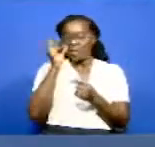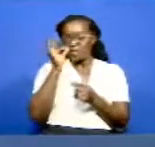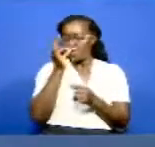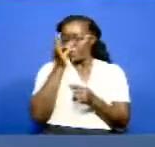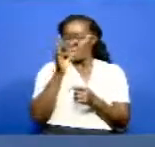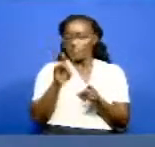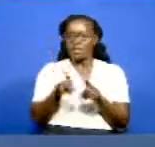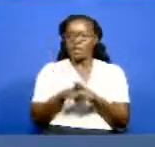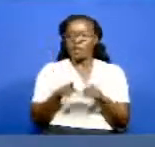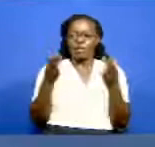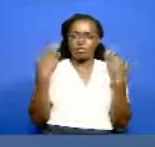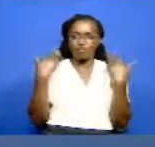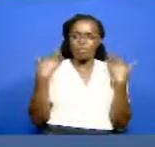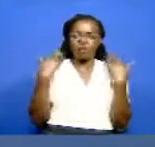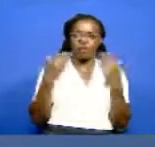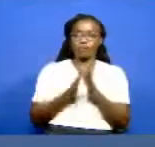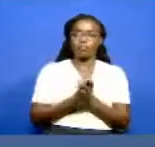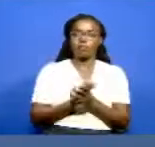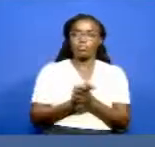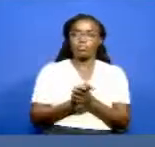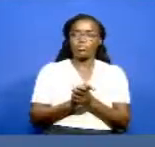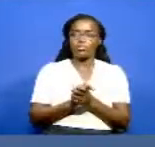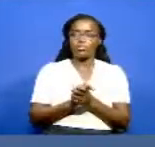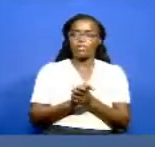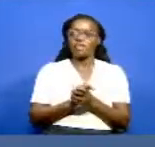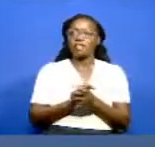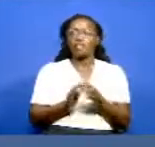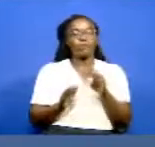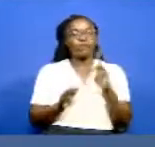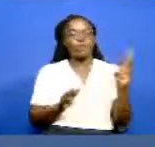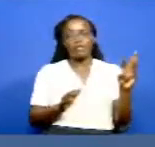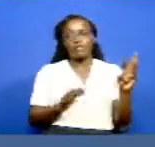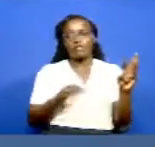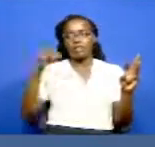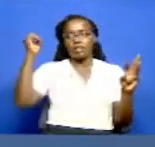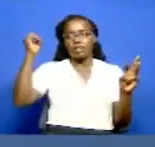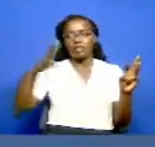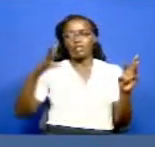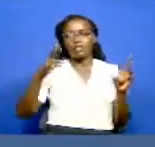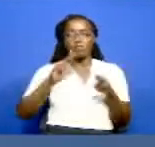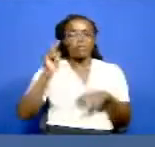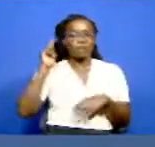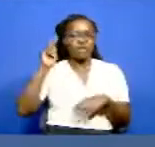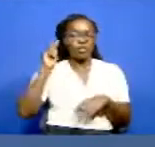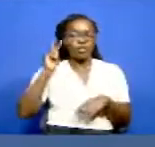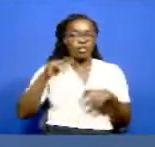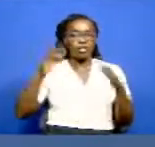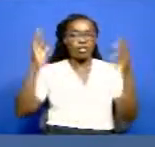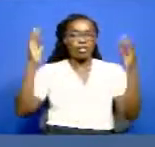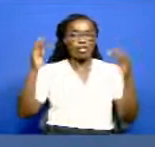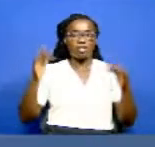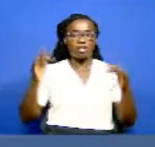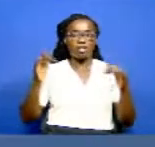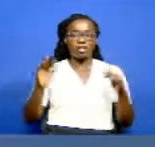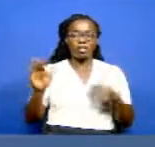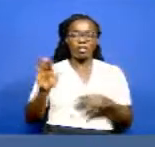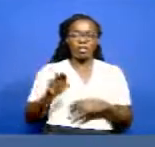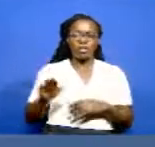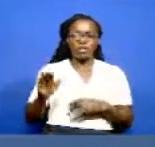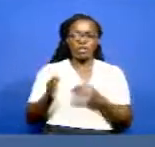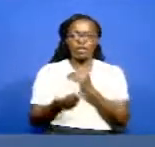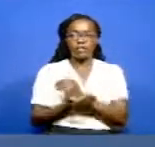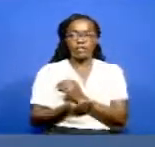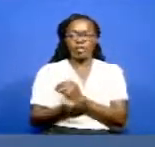na Meru. Magharibi mwa nchi hali ni ya vipindi vya jua, lakini wenyeji wa Kisii huenda kukawa na mvua katika maeneo haya nyakati za